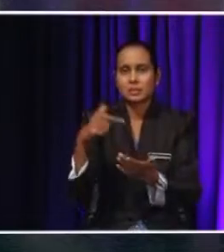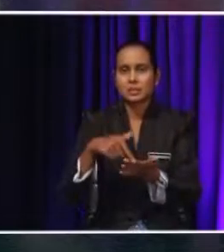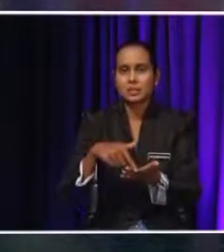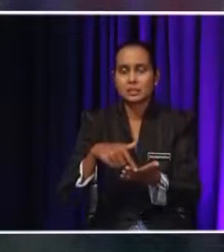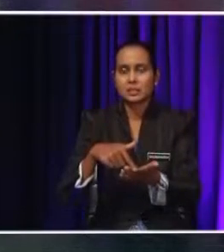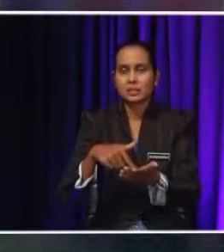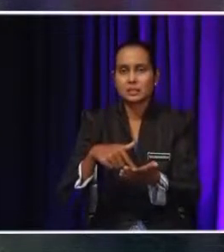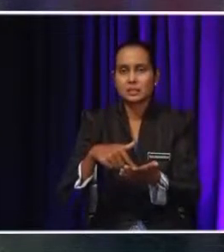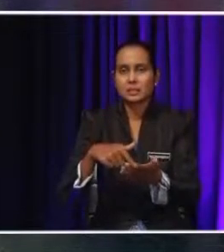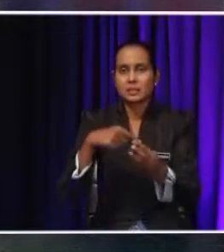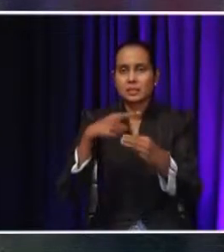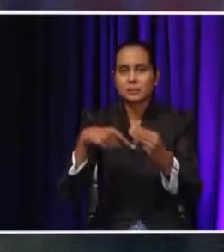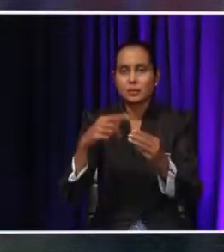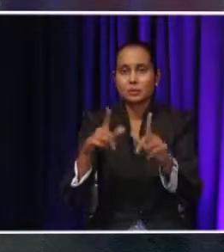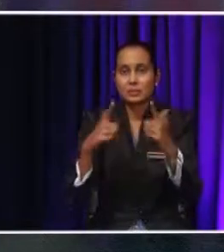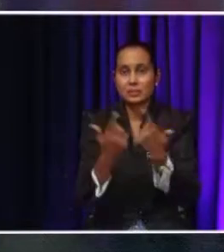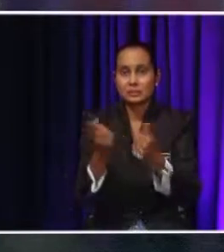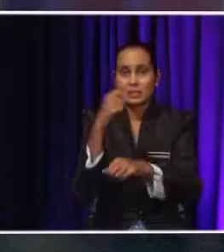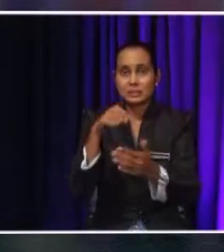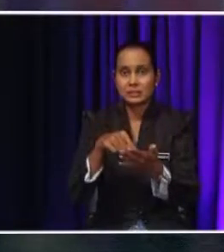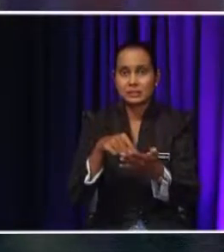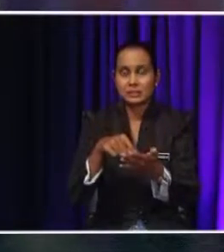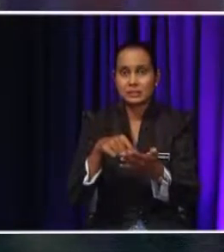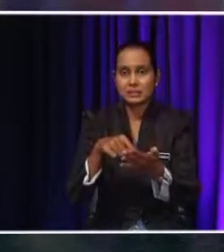mengenai ikhlas hari ini ya